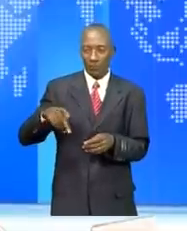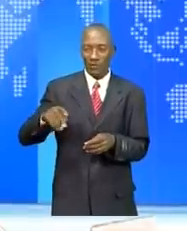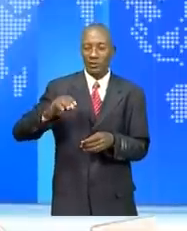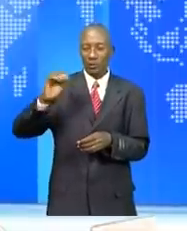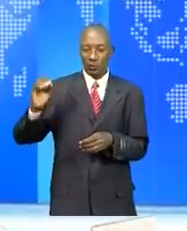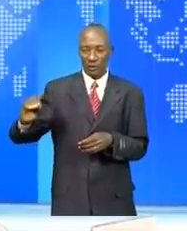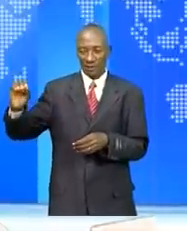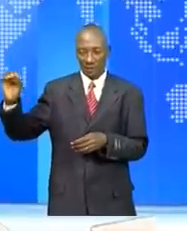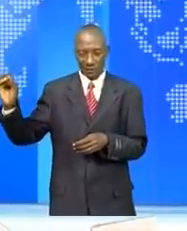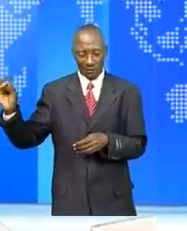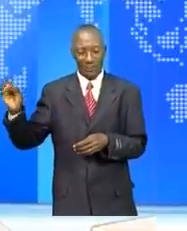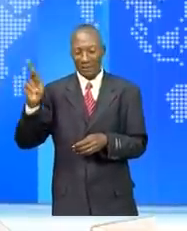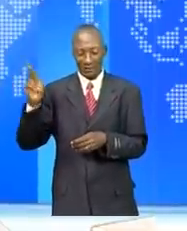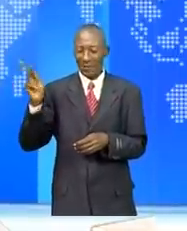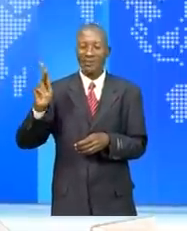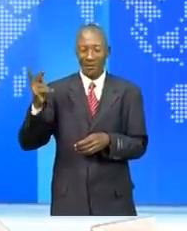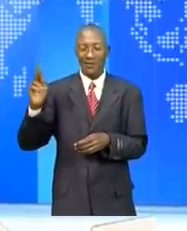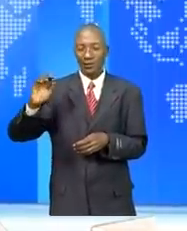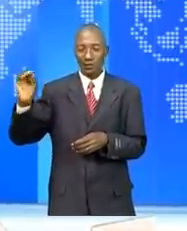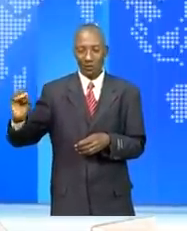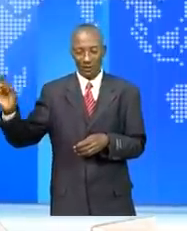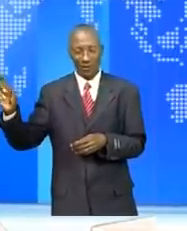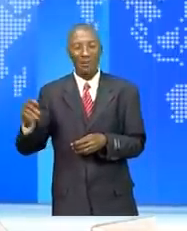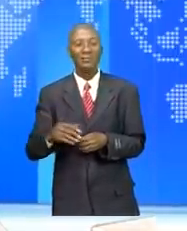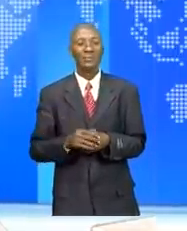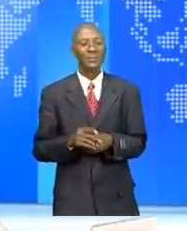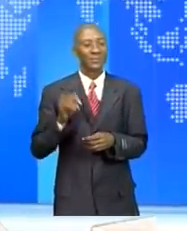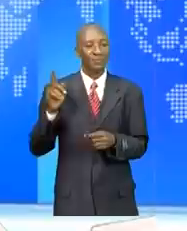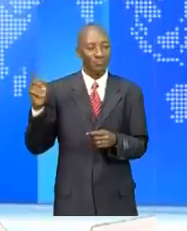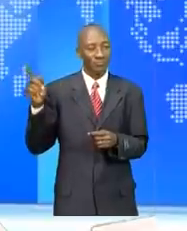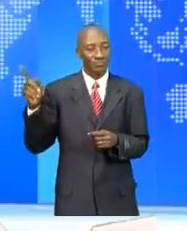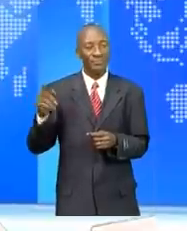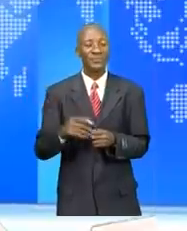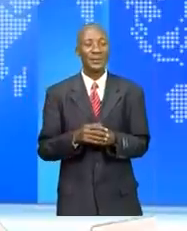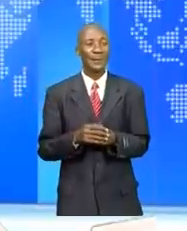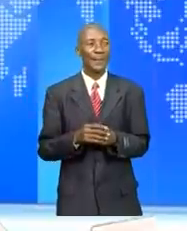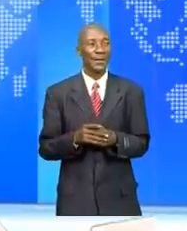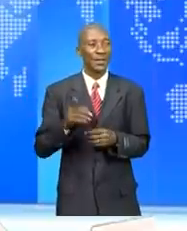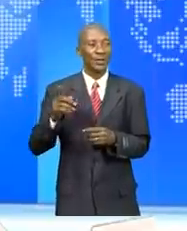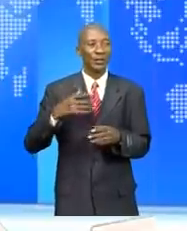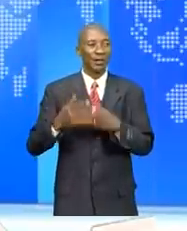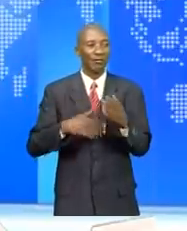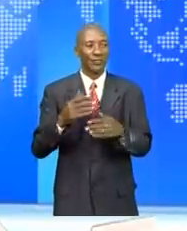les représentants des organisations de la société civile locale, les groupes de pression, mais aussi les autorités